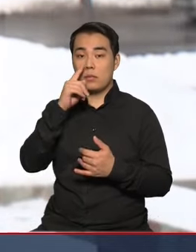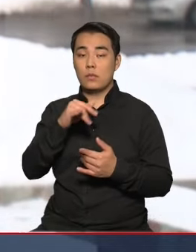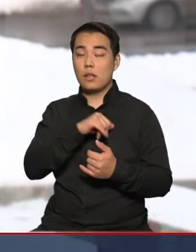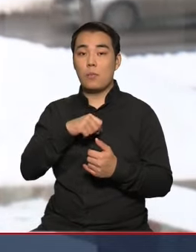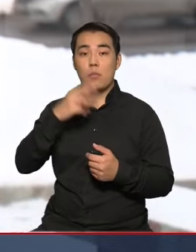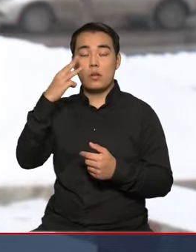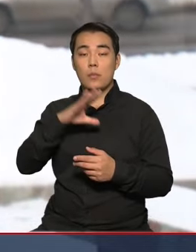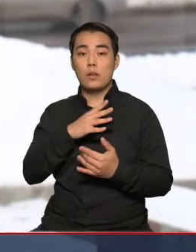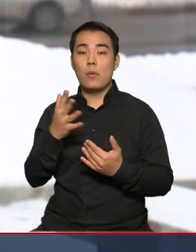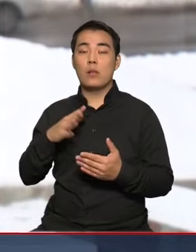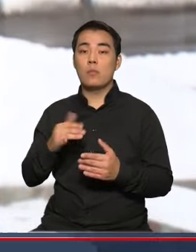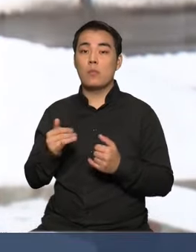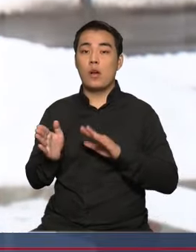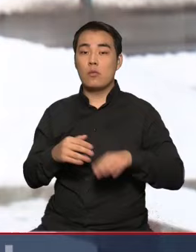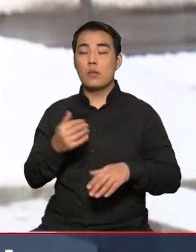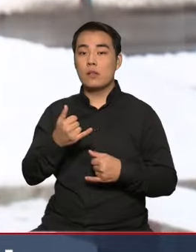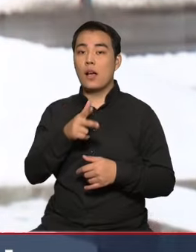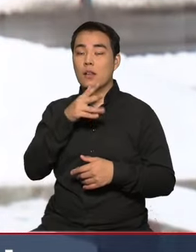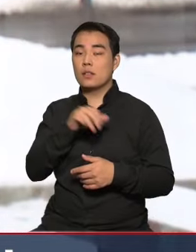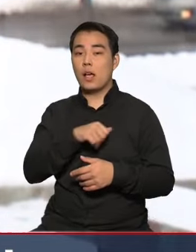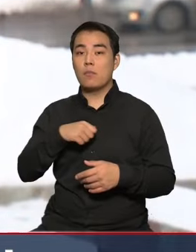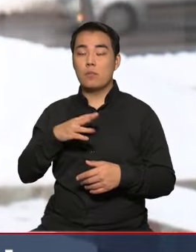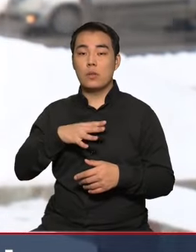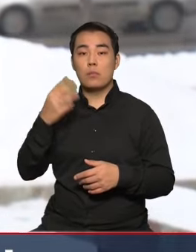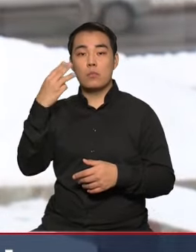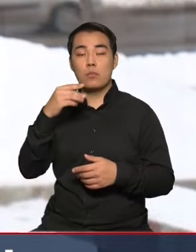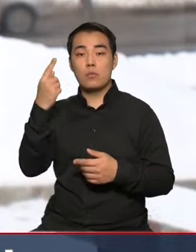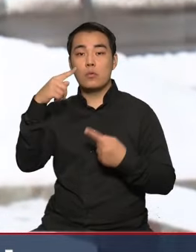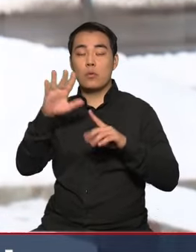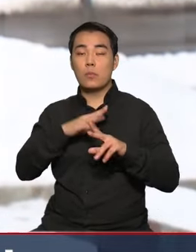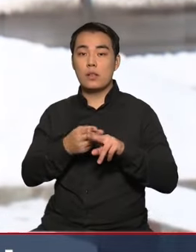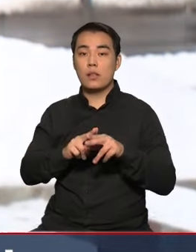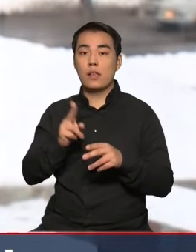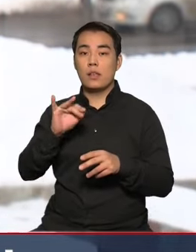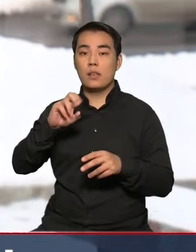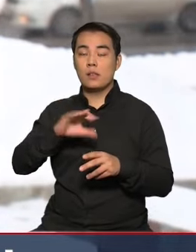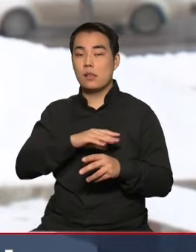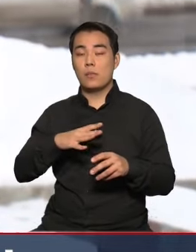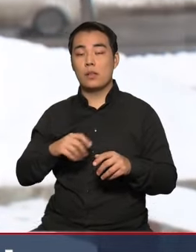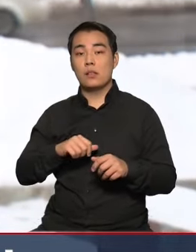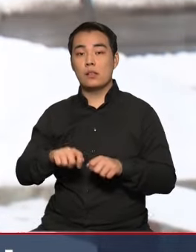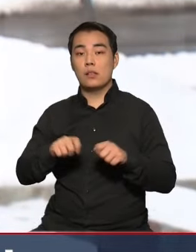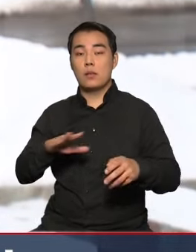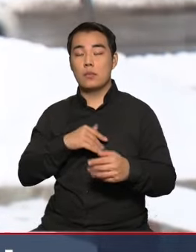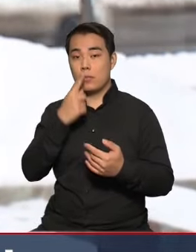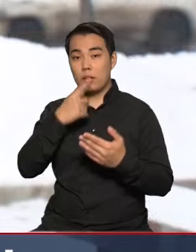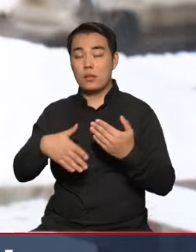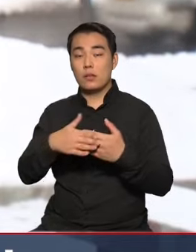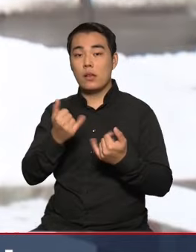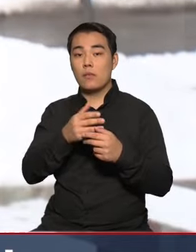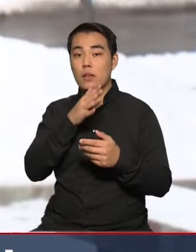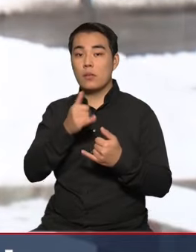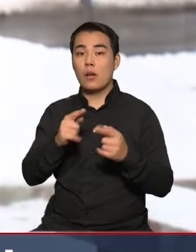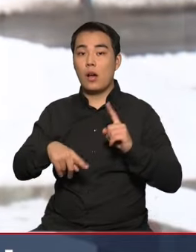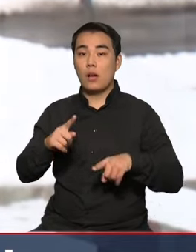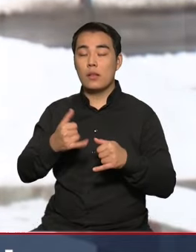еді. Кейіннен кәрістер өз өнімдерін ойлап тапты. Осылайша нарықта сұранысқа ие көліктерді шығара бастады. Біз жақын арада отандық марка жасап